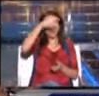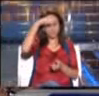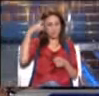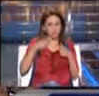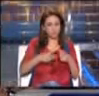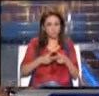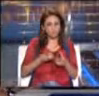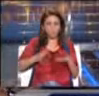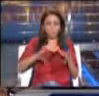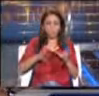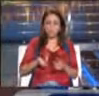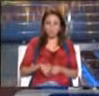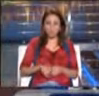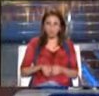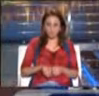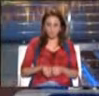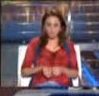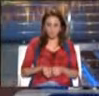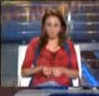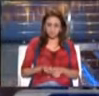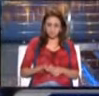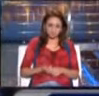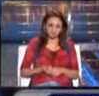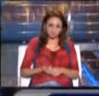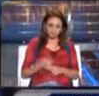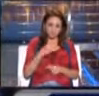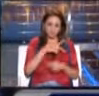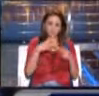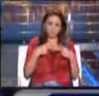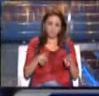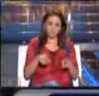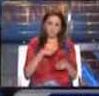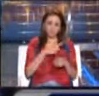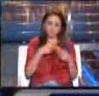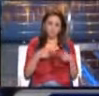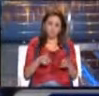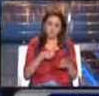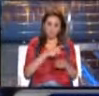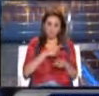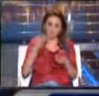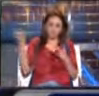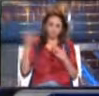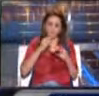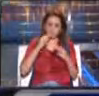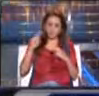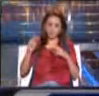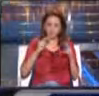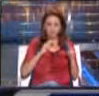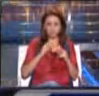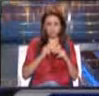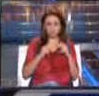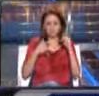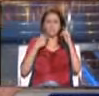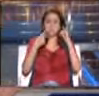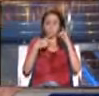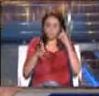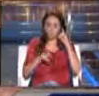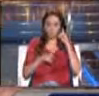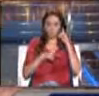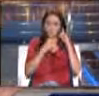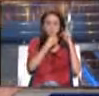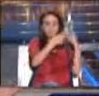اكل عيش. مهلا اقول كلمه. مش كره القدم. هل انتم موافقين على هذه المبادره اللي احنا عملناها؟ طبعا. بس انا عايز اقول كلمه، انا بقول لحضرتك انا موافق ونادر